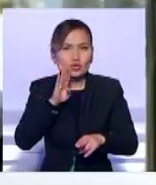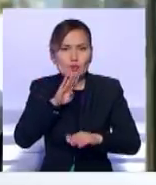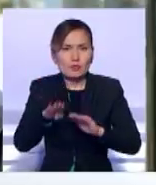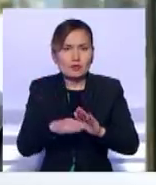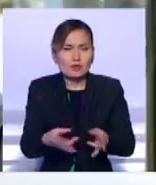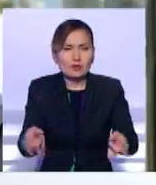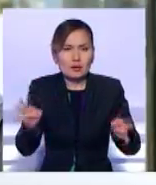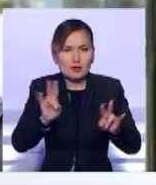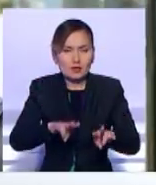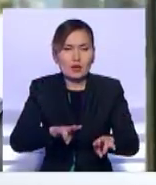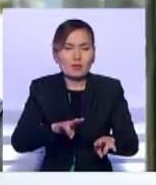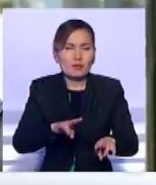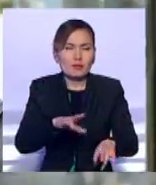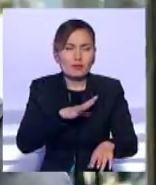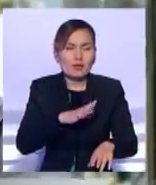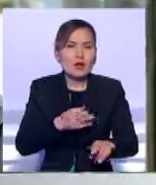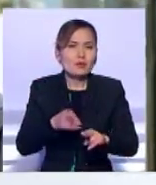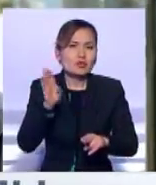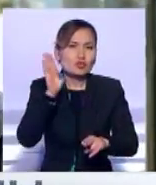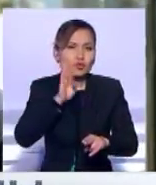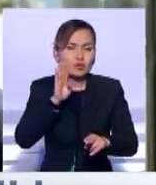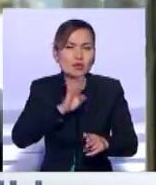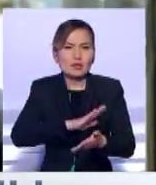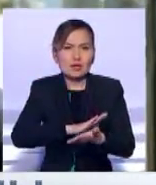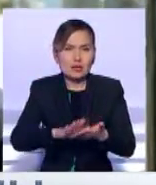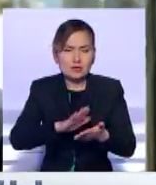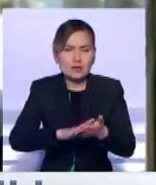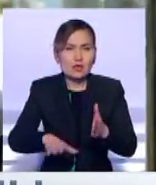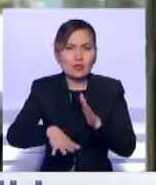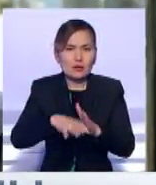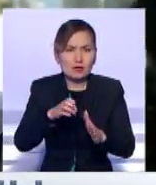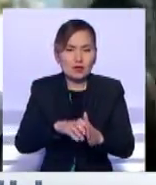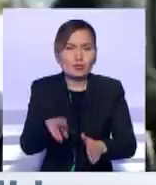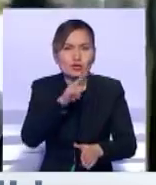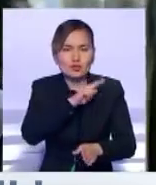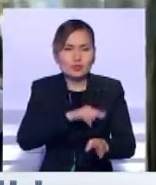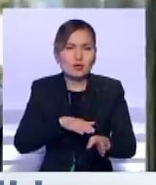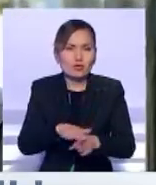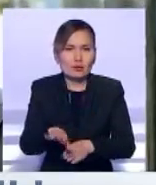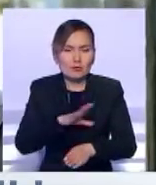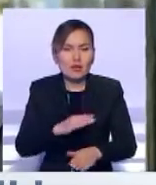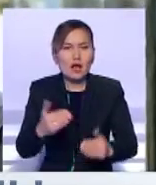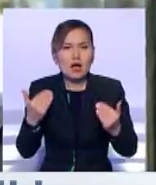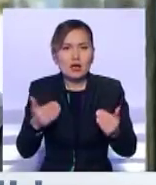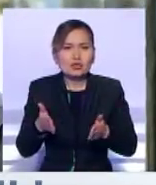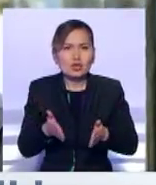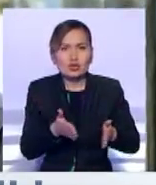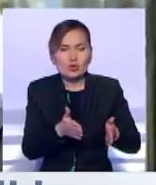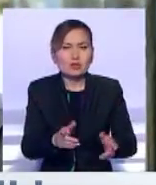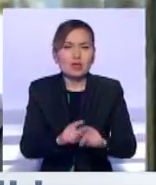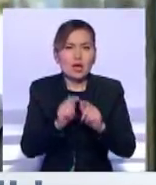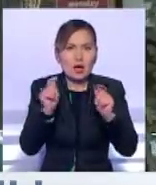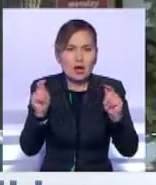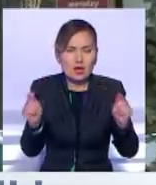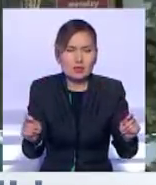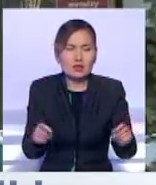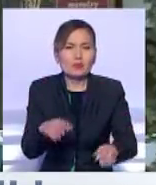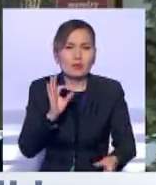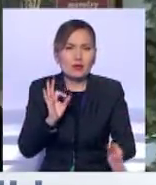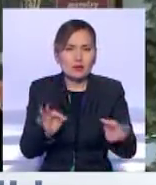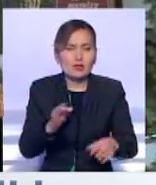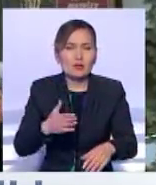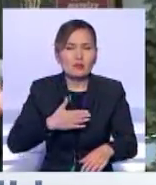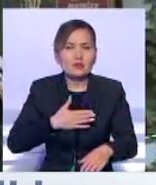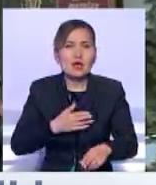жатыр. Мердігерлер мен біздің мамандар бірлесіп бүгінгі таңда жолдардың бәрін бақылап жүр. Судың